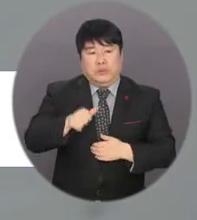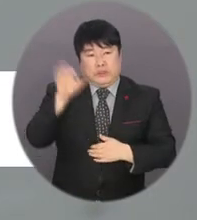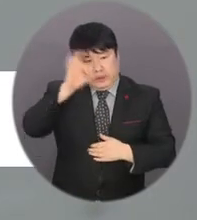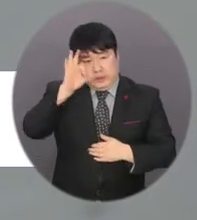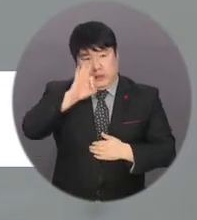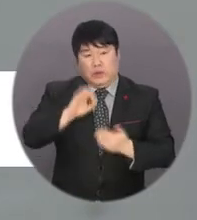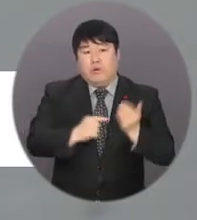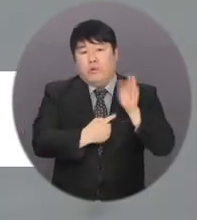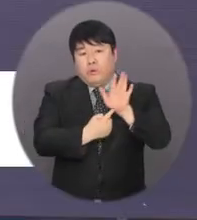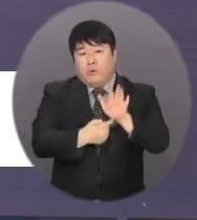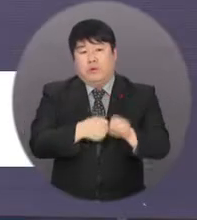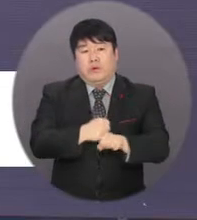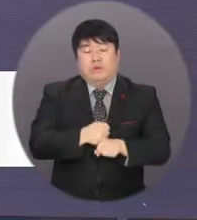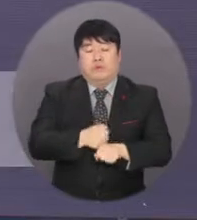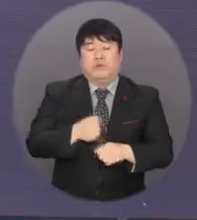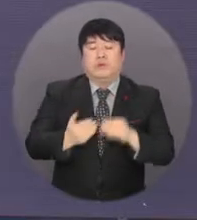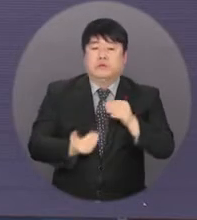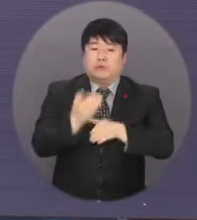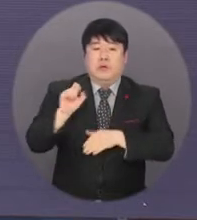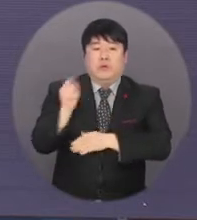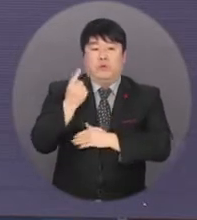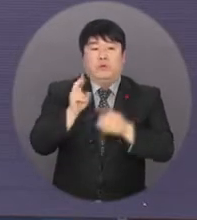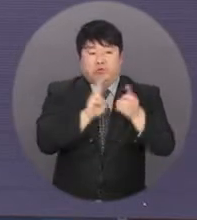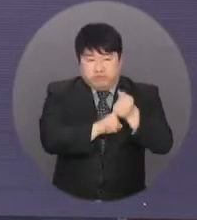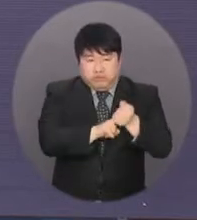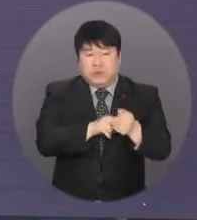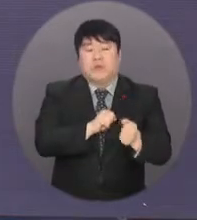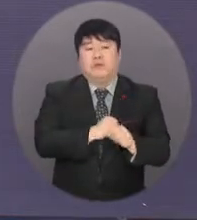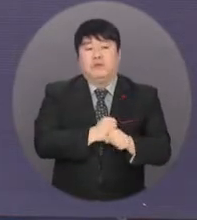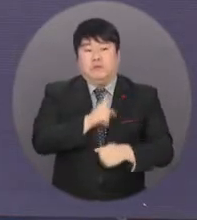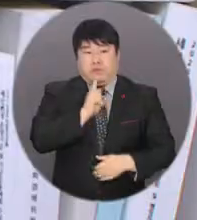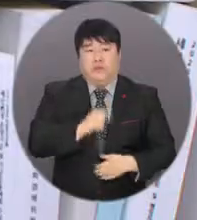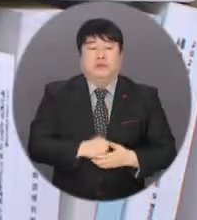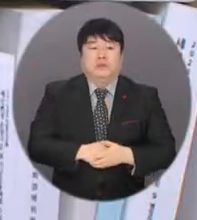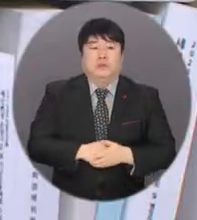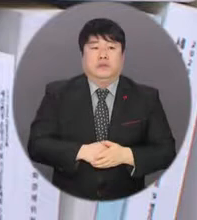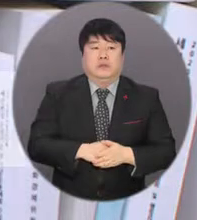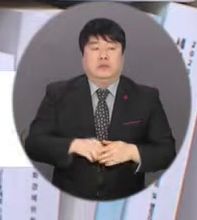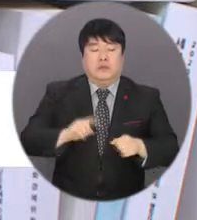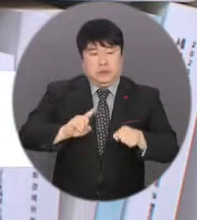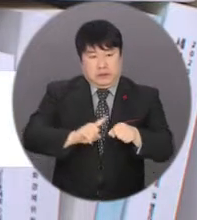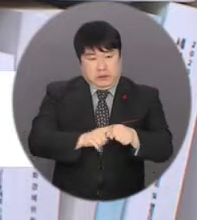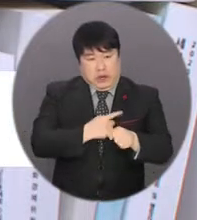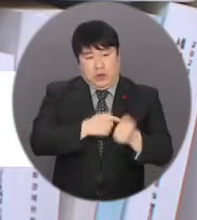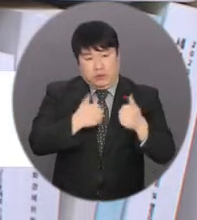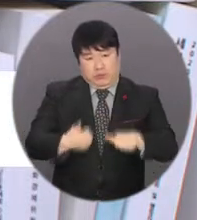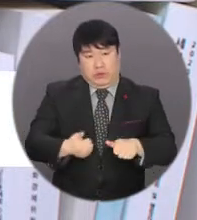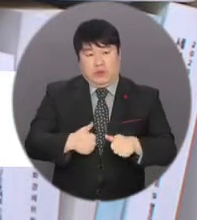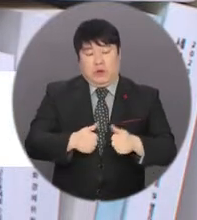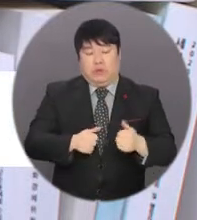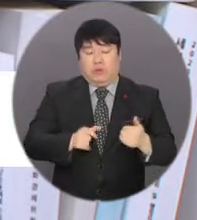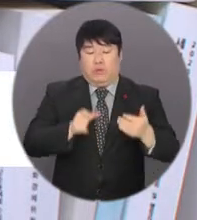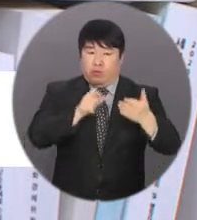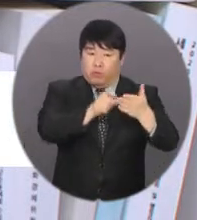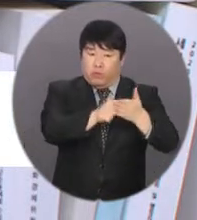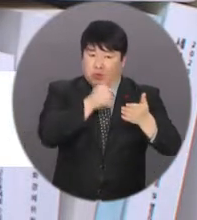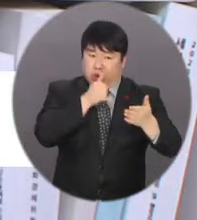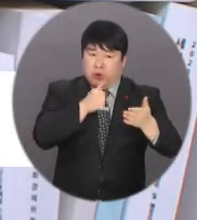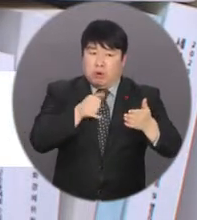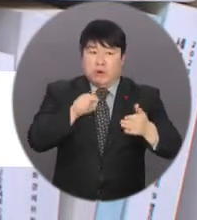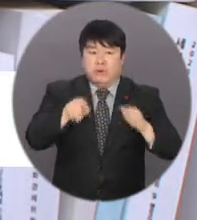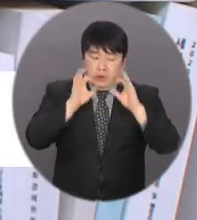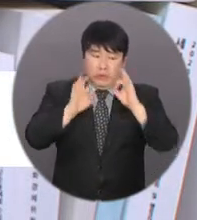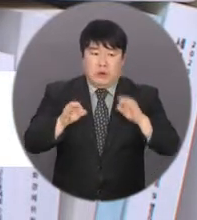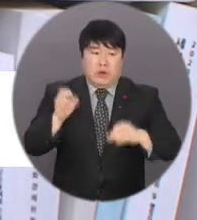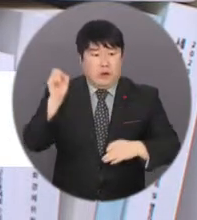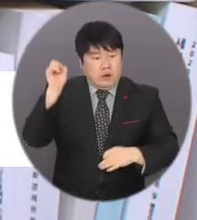올렸고 사고의 원인도 은폐했던 것으로 드러났습니다. 자연사하고 올려놨더라고요. 그걸